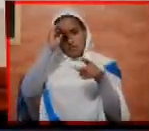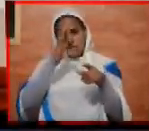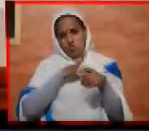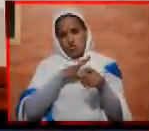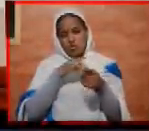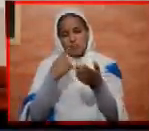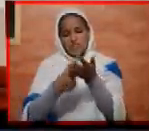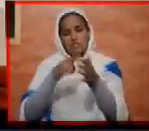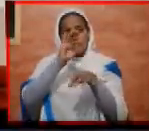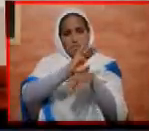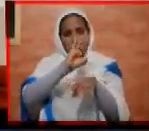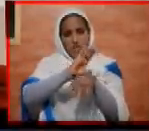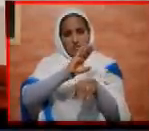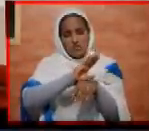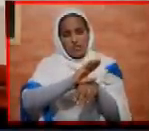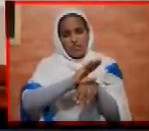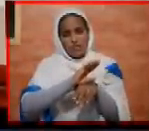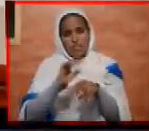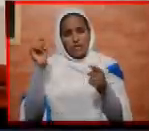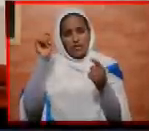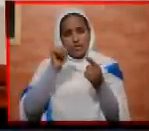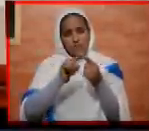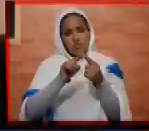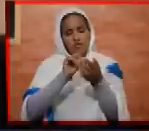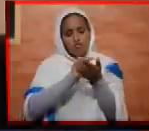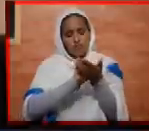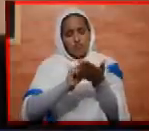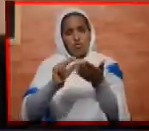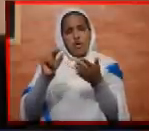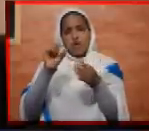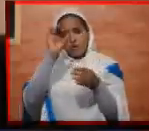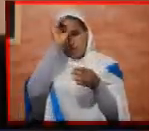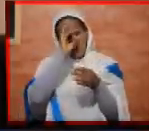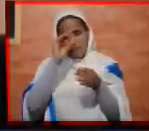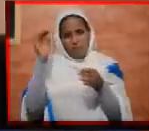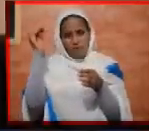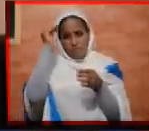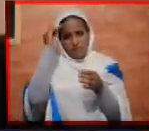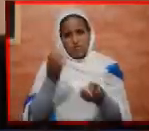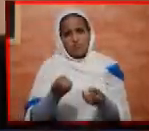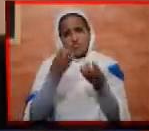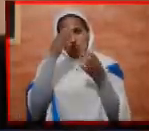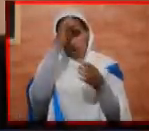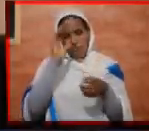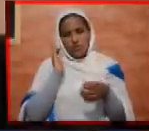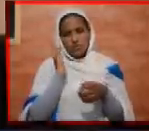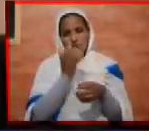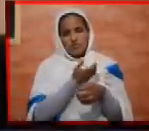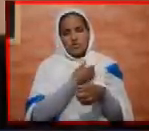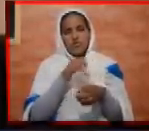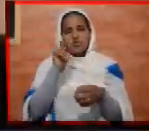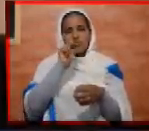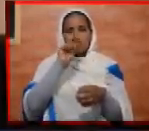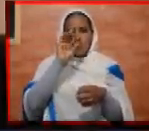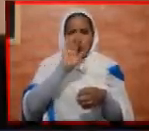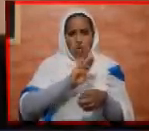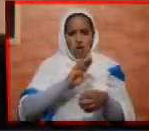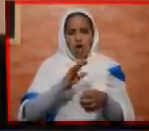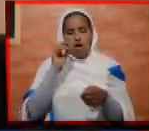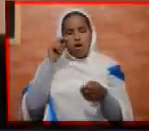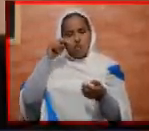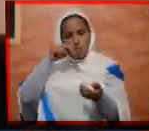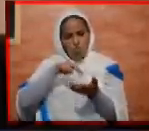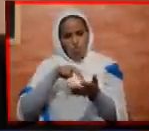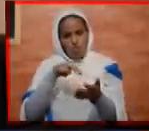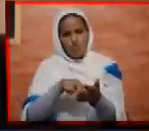የቤተ ክርስቲያን ሙያ እንዳለ ሆኖ የቤተ ክርስቲያኑ ስልጣን እንዳለ ሆኖ ትልቅ ሰው ሆኖ ሀገር